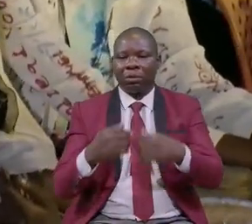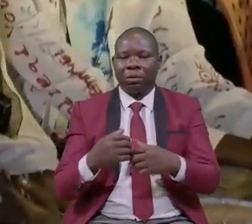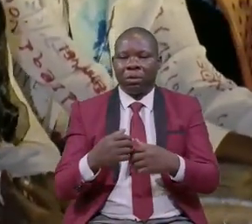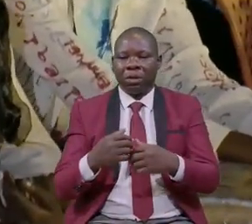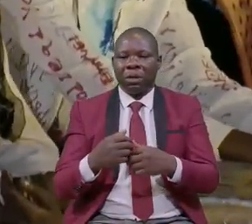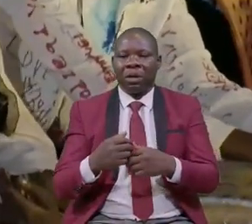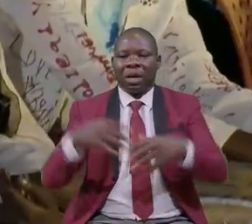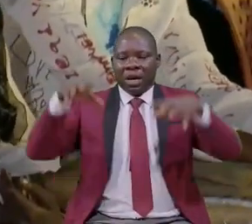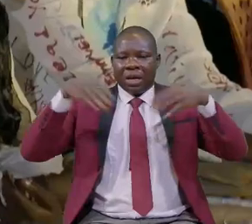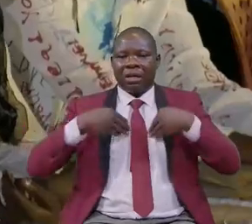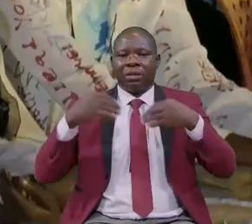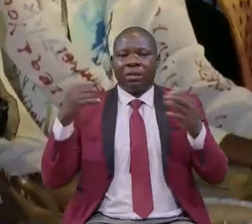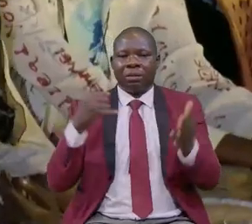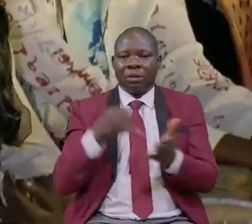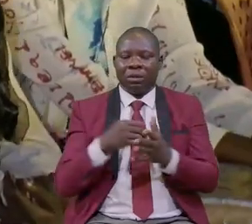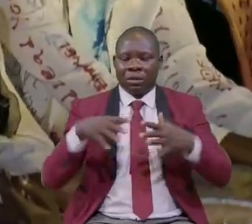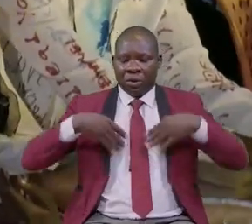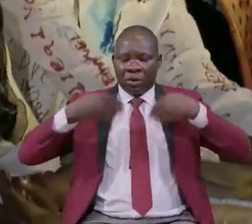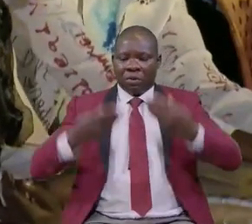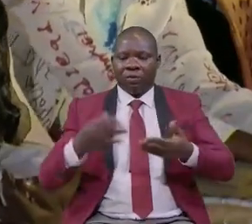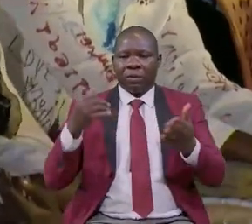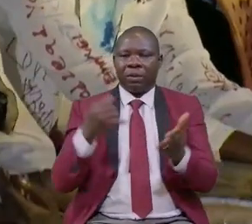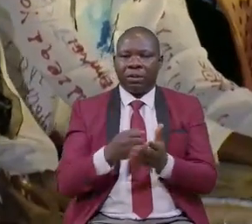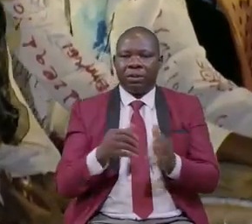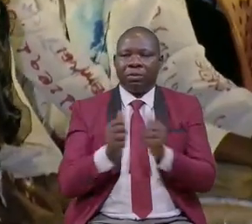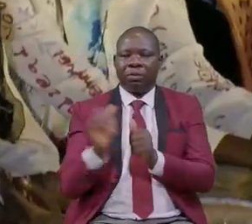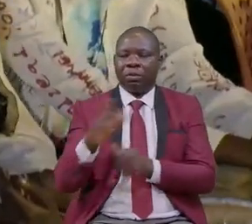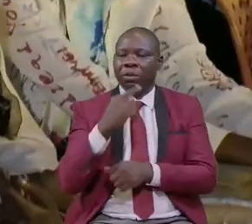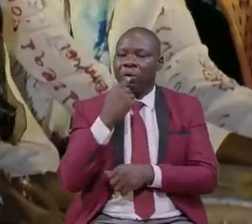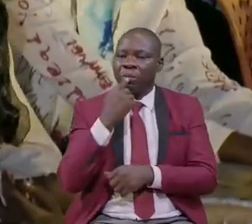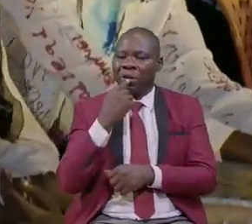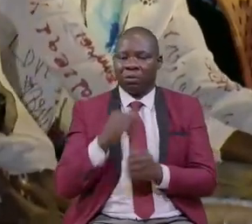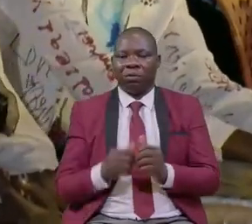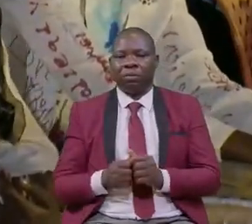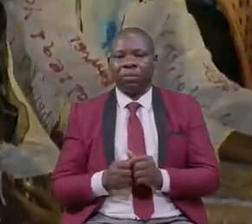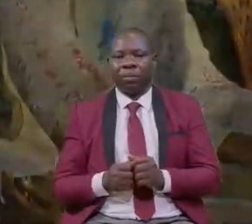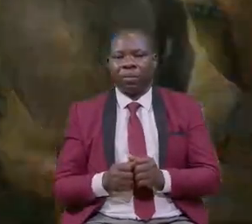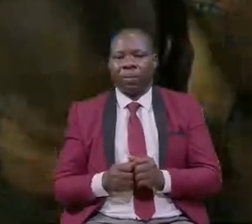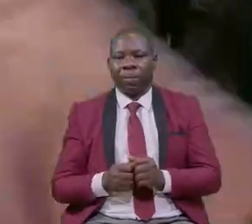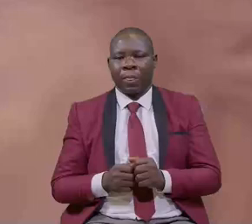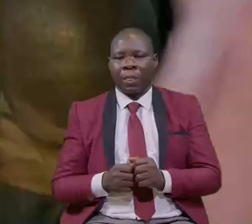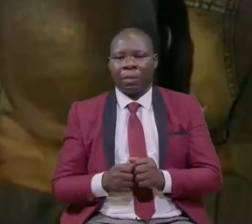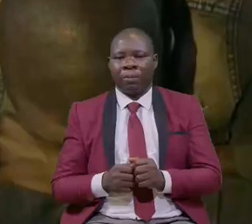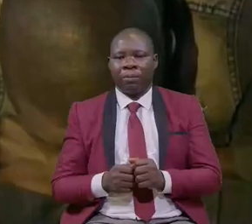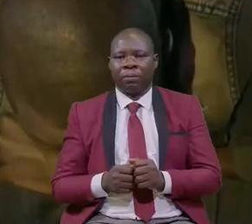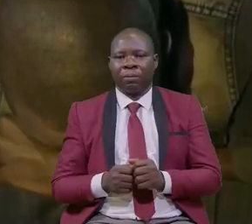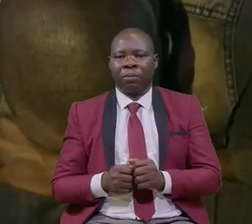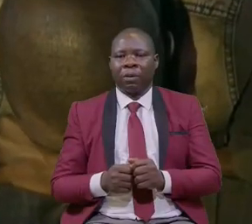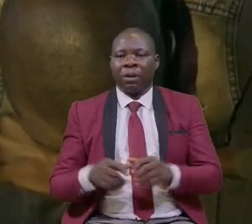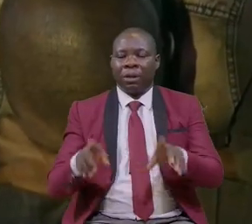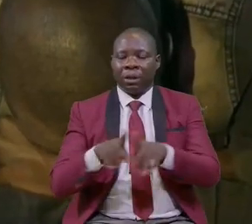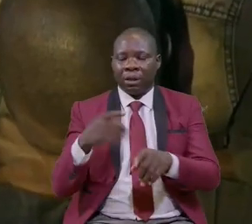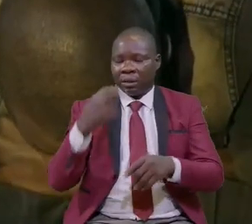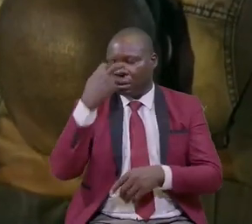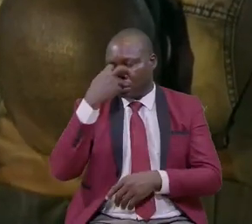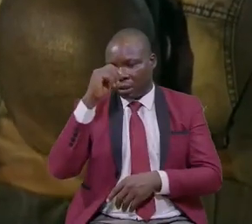Les déclarations viennent. Confesse-le de ta bouche. Déverse ton cœur devant le